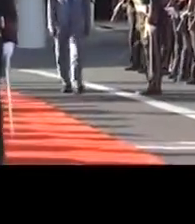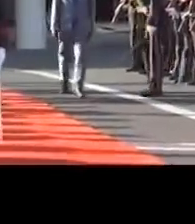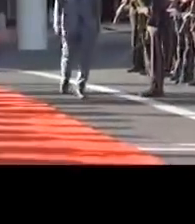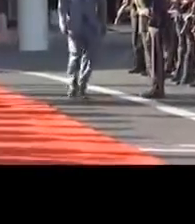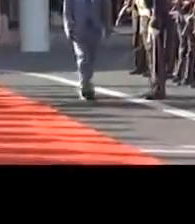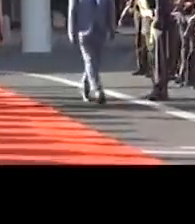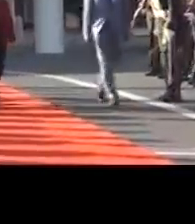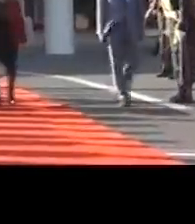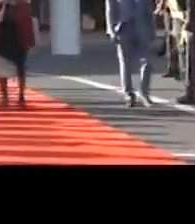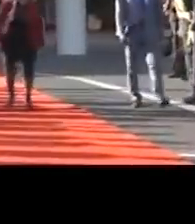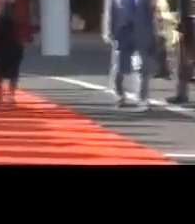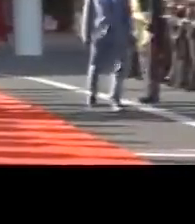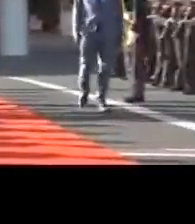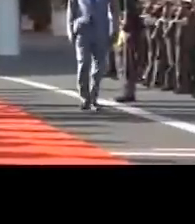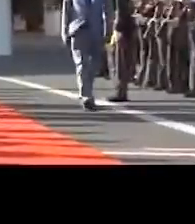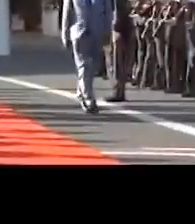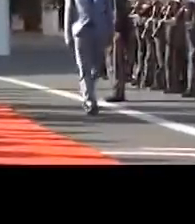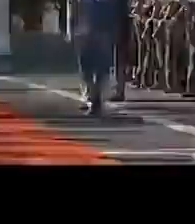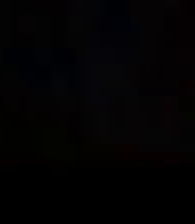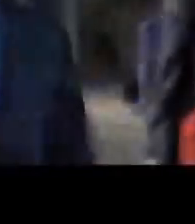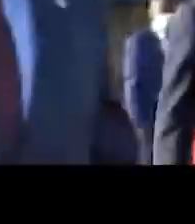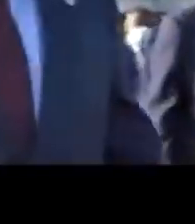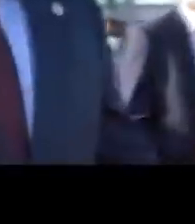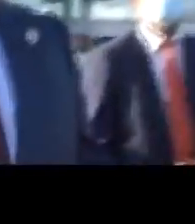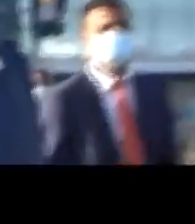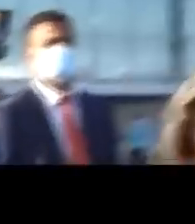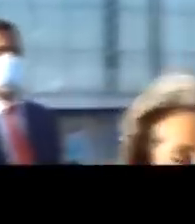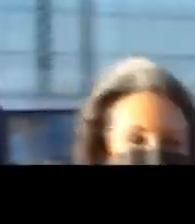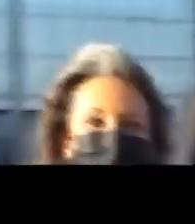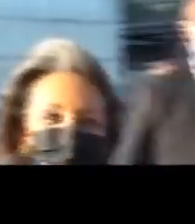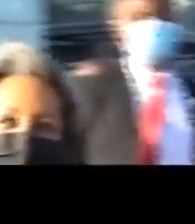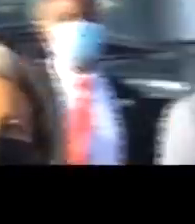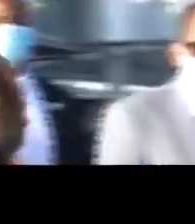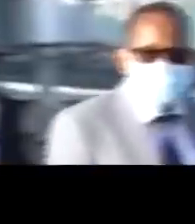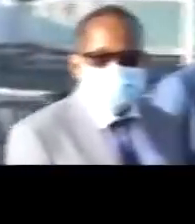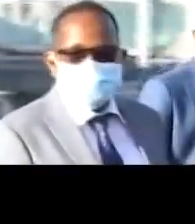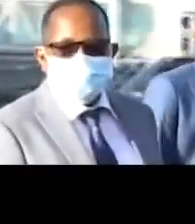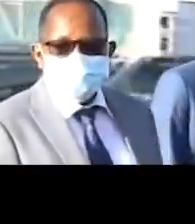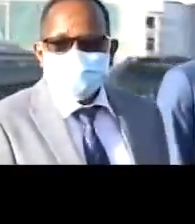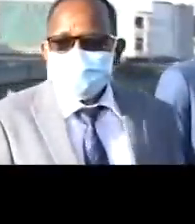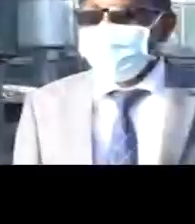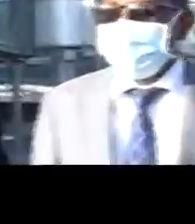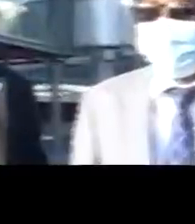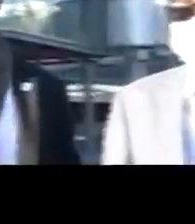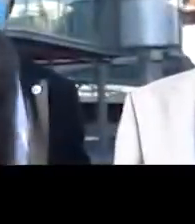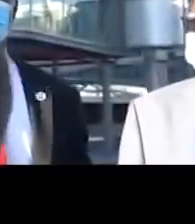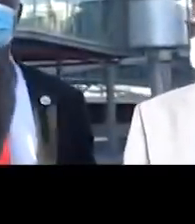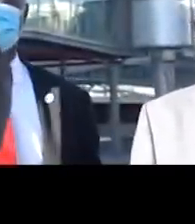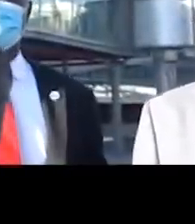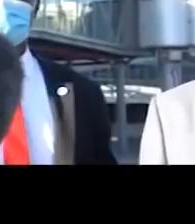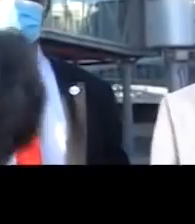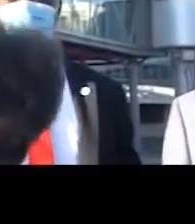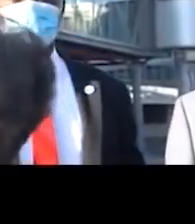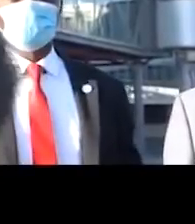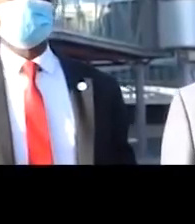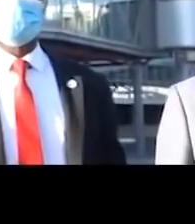souveraineté des tous les états le président de la république a pris congé de son homologue de l'ethiopie au terme